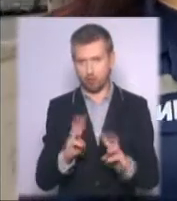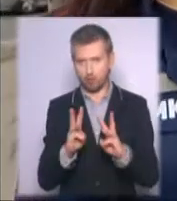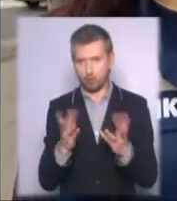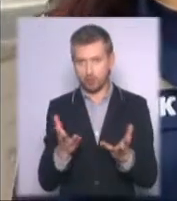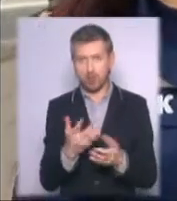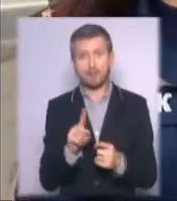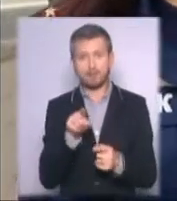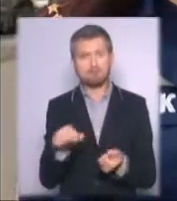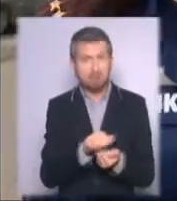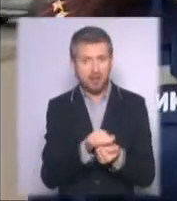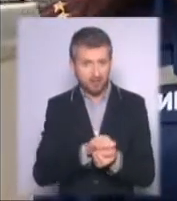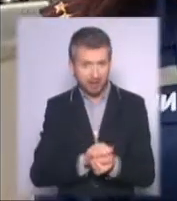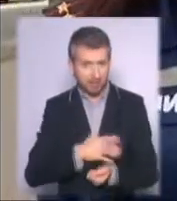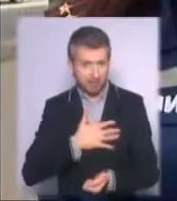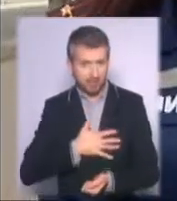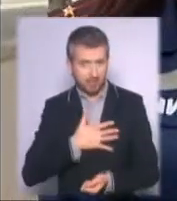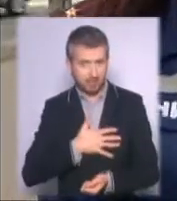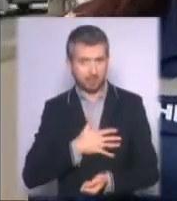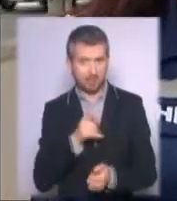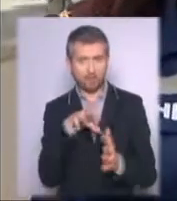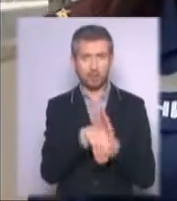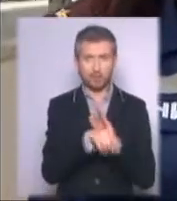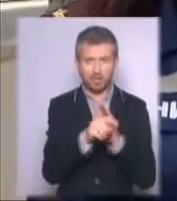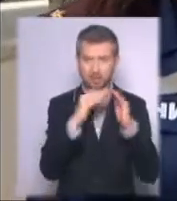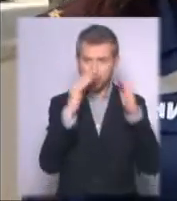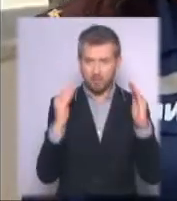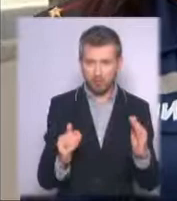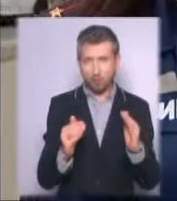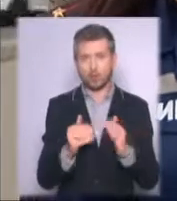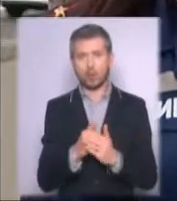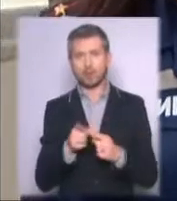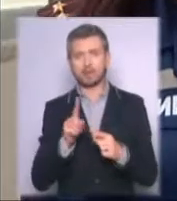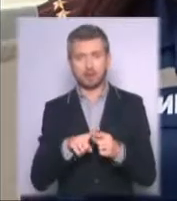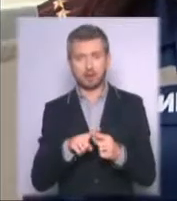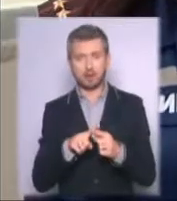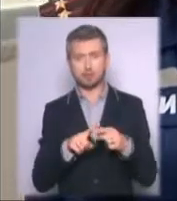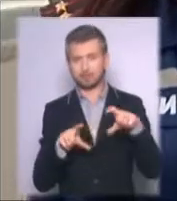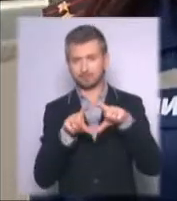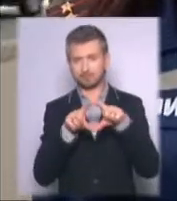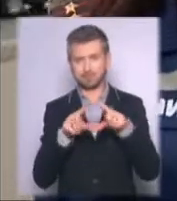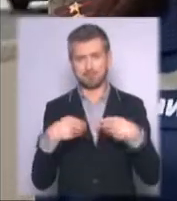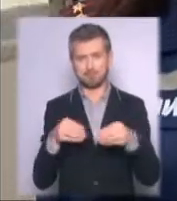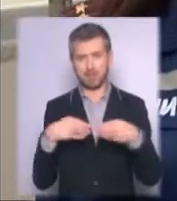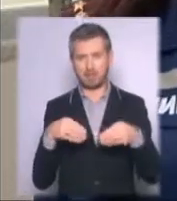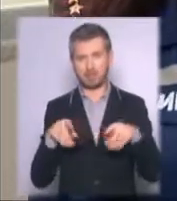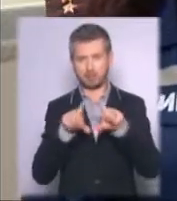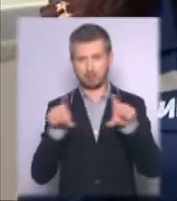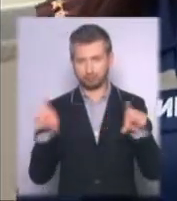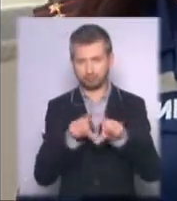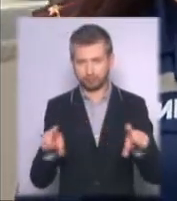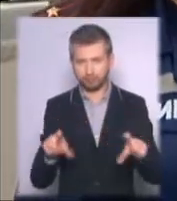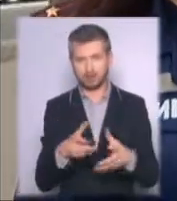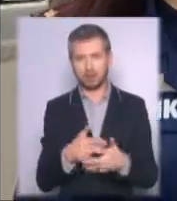це ті матеріали, які знаходяться внутрі павільйону і всередині, це обшивка цих павільйонів,